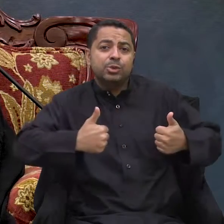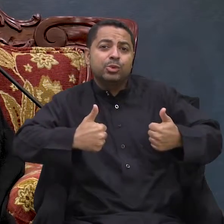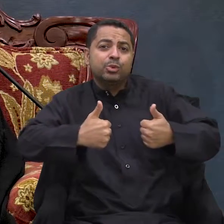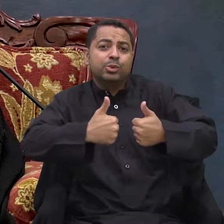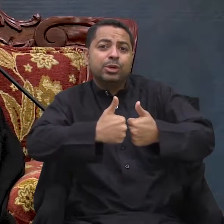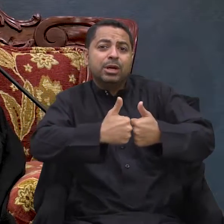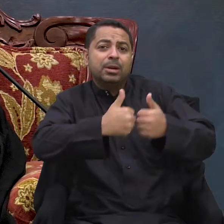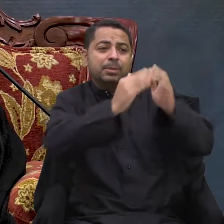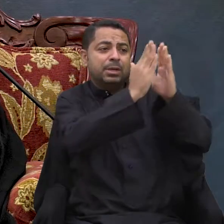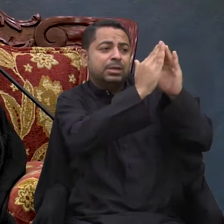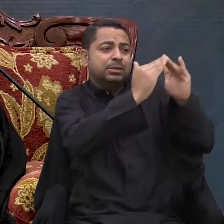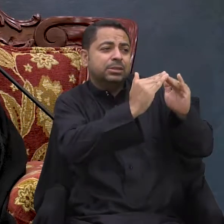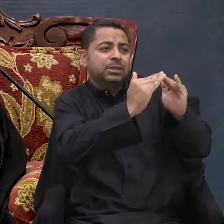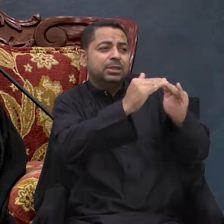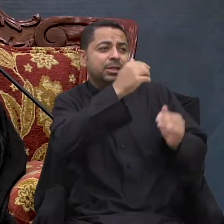مآقيه الدموع،